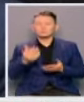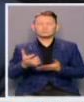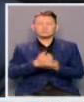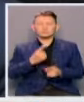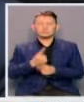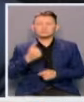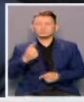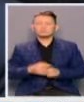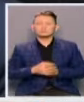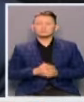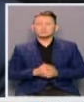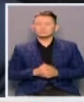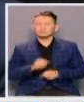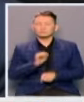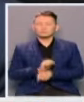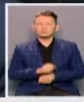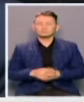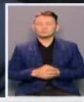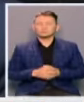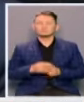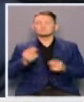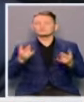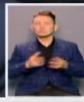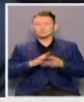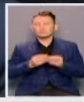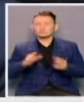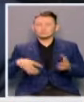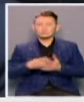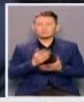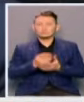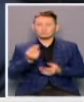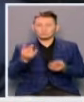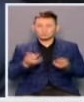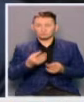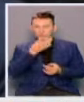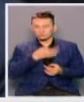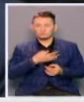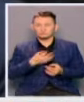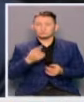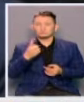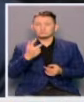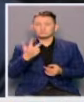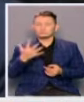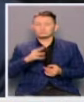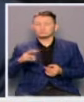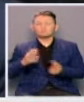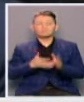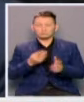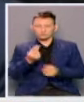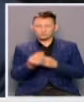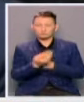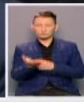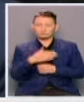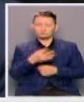керек. Тоқтату керек. Қажет деңгейде қаражат бөліп отырмыз. Егер керек болса, айтыңыз. 135 миллион жетпейді бізге, үстіне тағы да